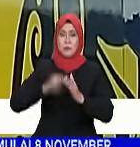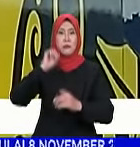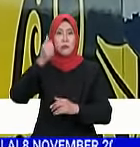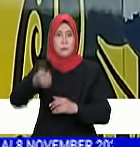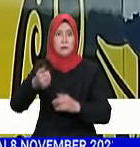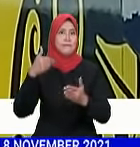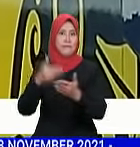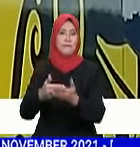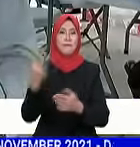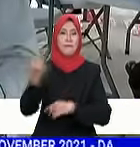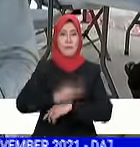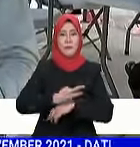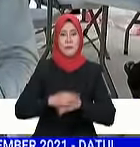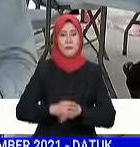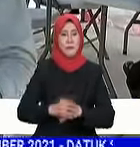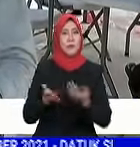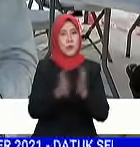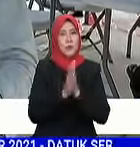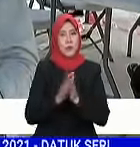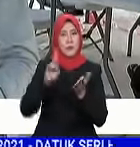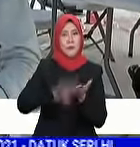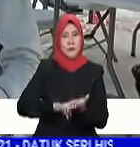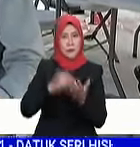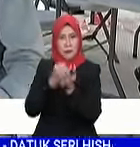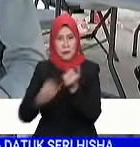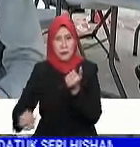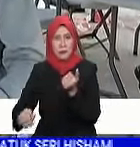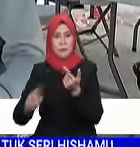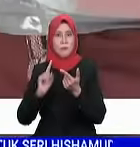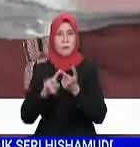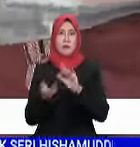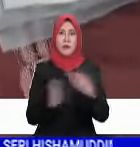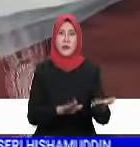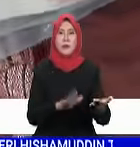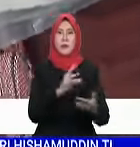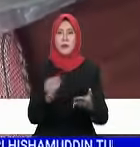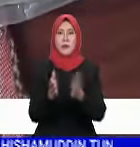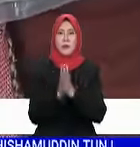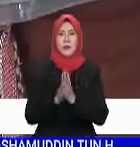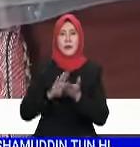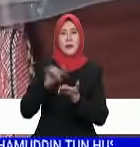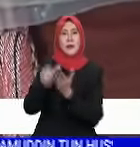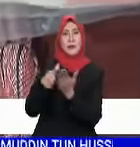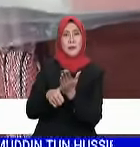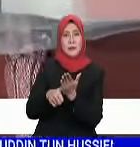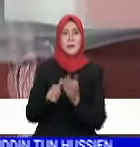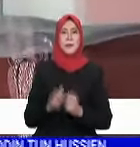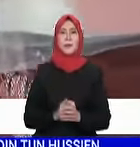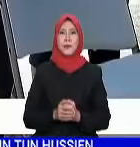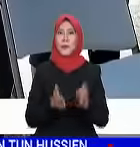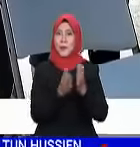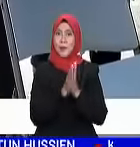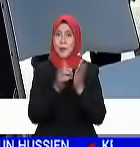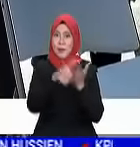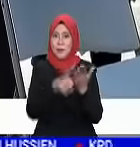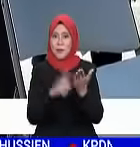perkhidmatan yang disediakan termasuklah penerimaan permohonan pendaftaran kelahiran, kematian dan permohonan MyCard. Lebih menarik, permohonan